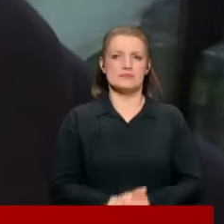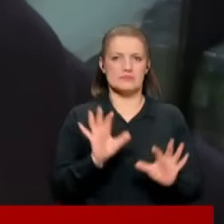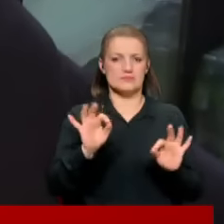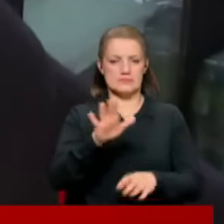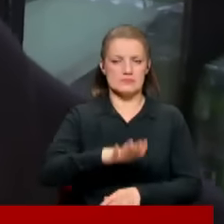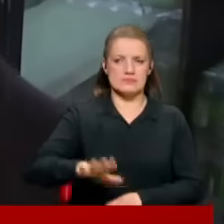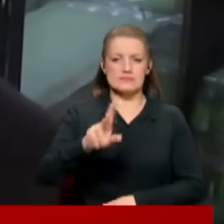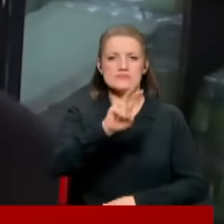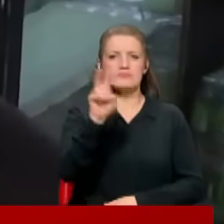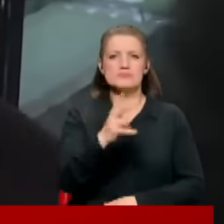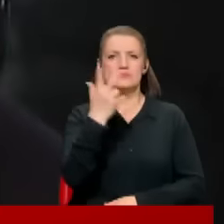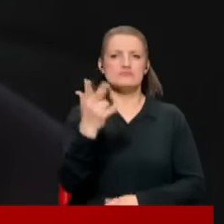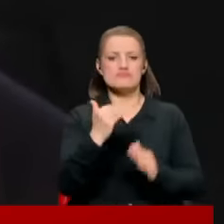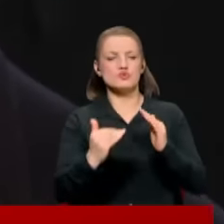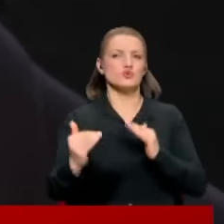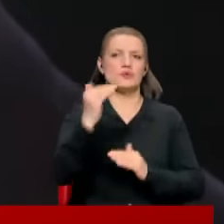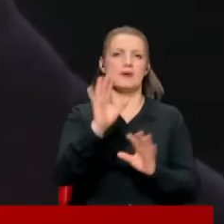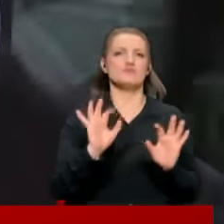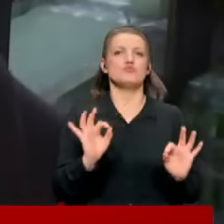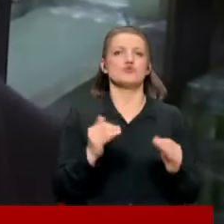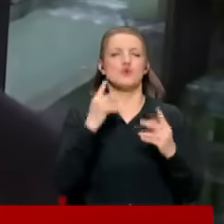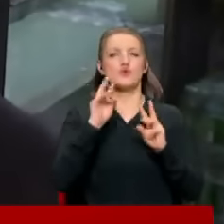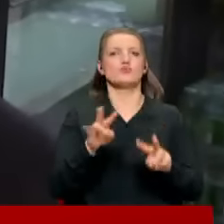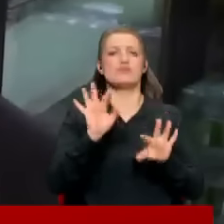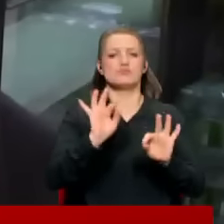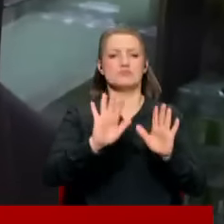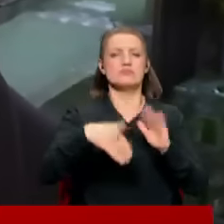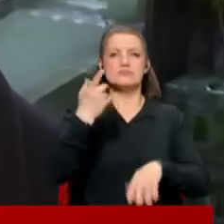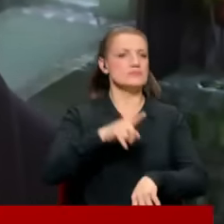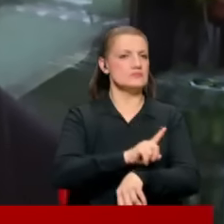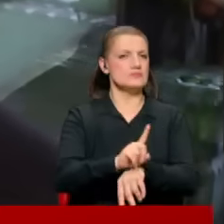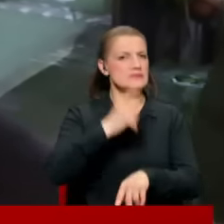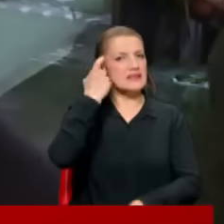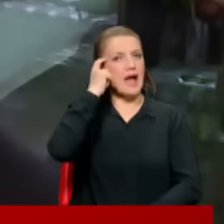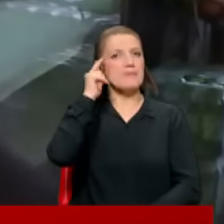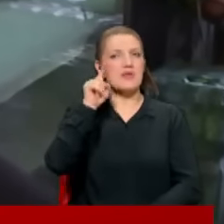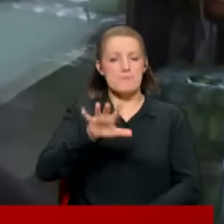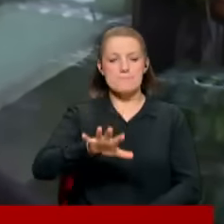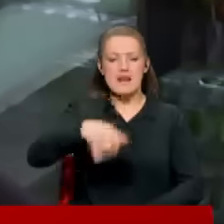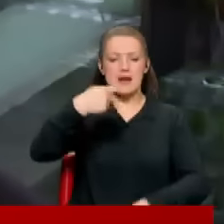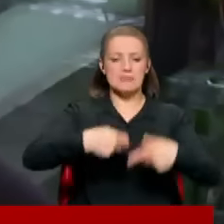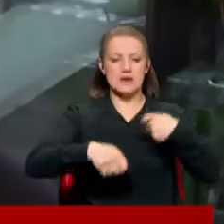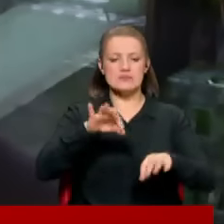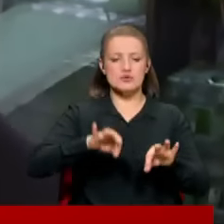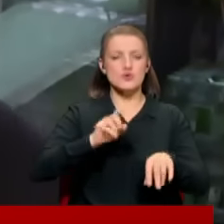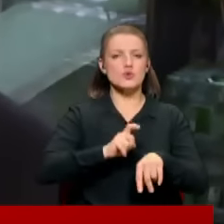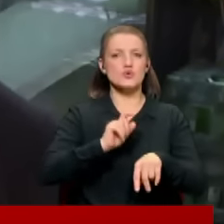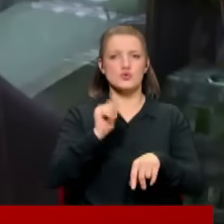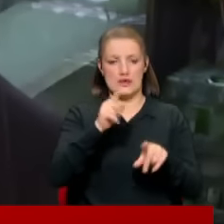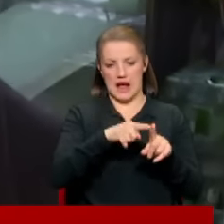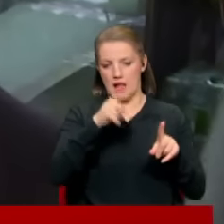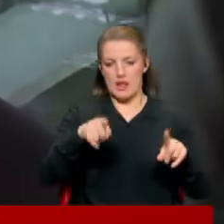ortamda dövizin birdenbire yükselmesi tabii ki pek mümkün görülmüyor. Bundan sonraki süreçte tahmin ediyorum Merkez Bankası'nın bugüne kadar